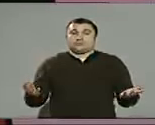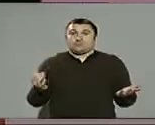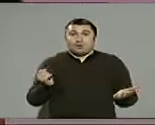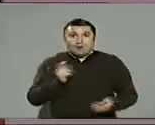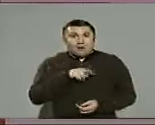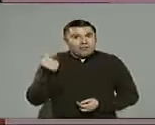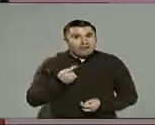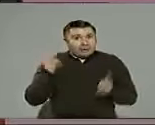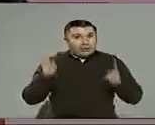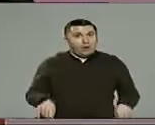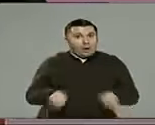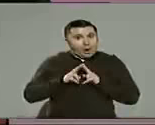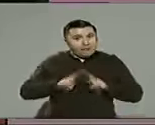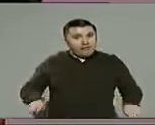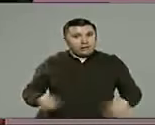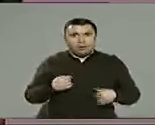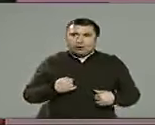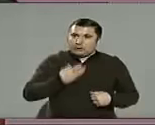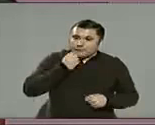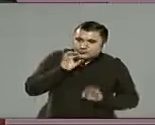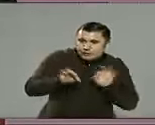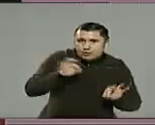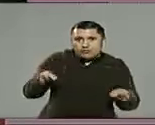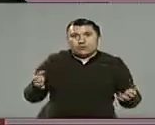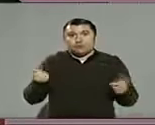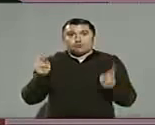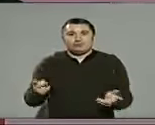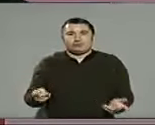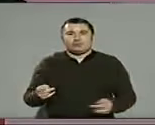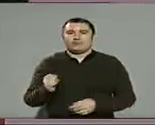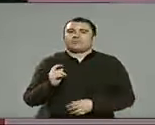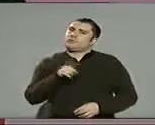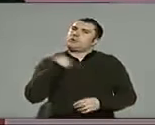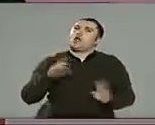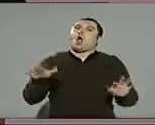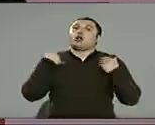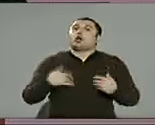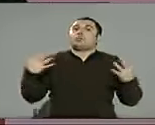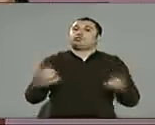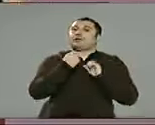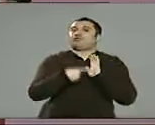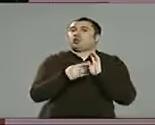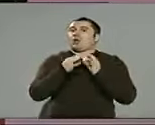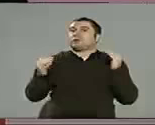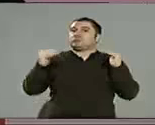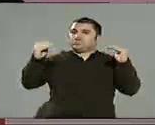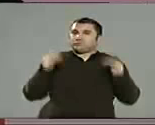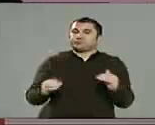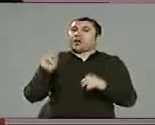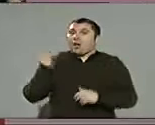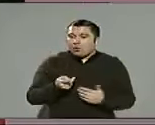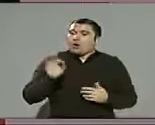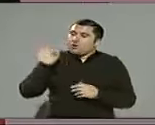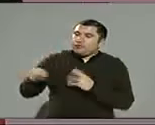Wir sind echt friedfertig. Und wir haben übrigens den Körperschaftssteuersatz drastisch gesenkt, auch was für Unternehmen,